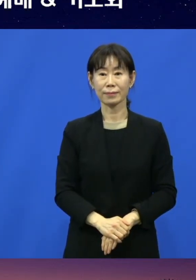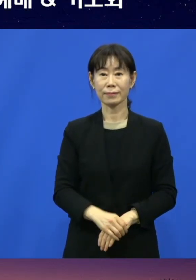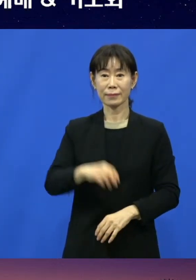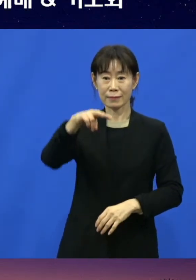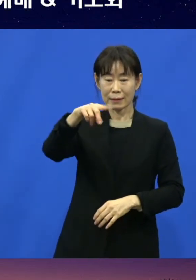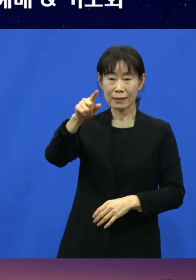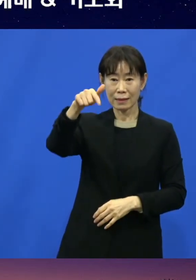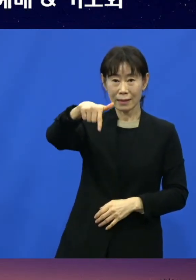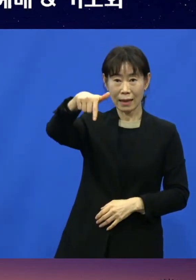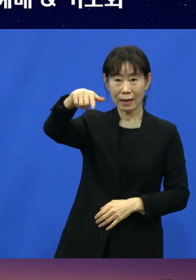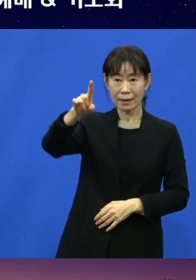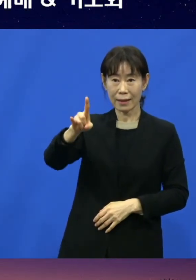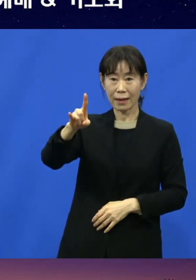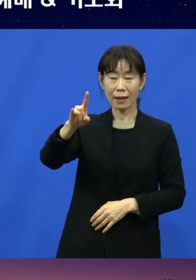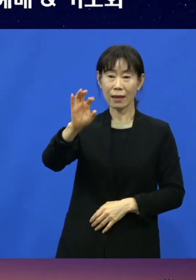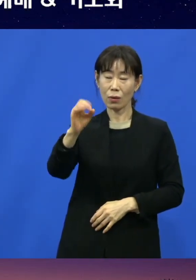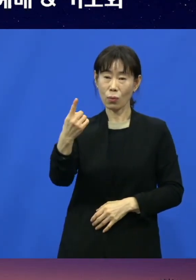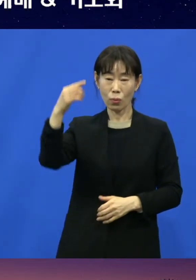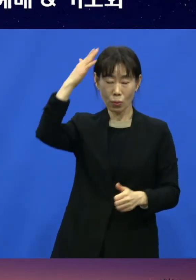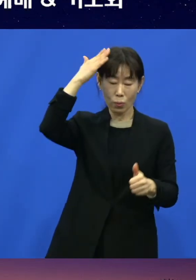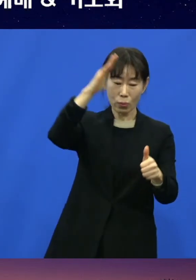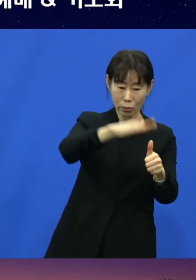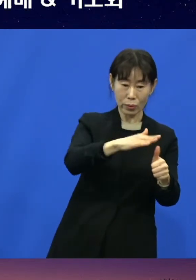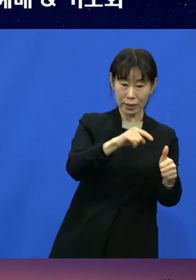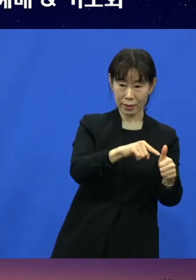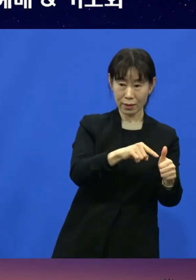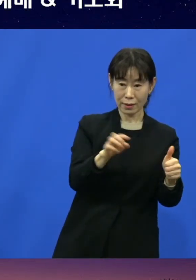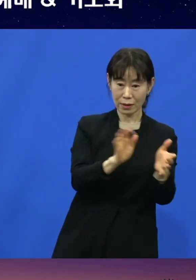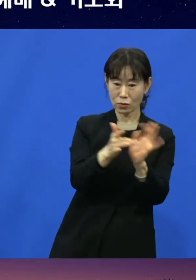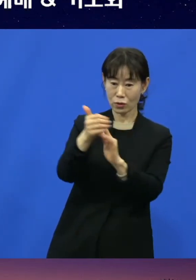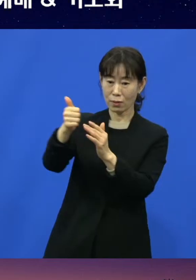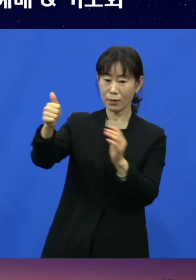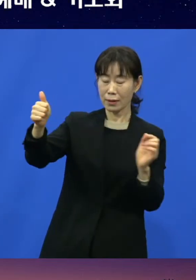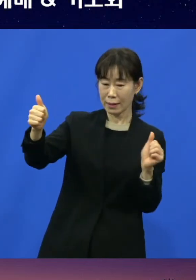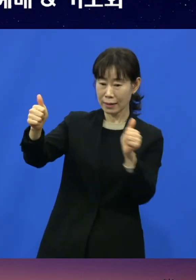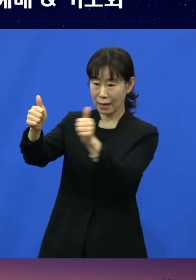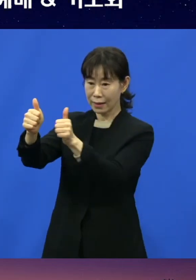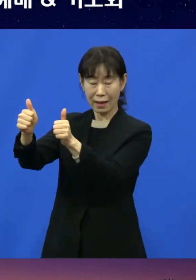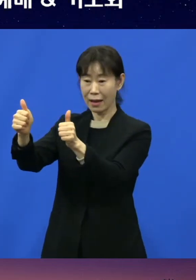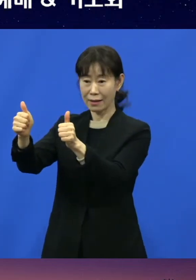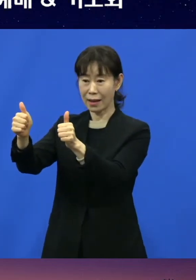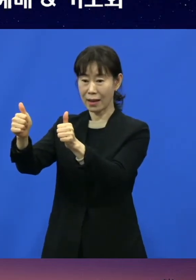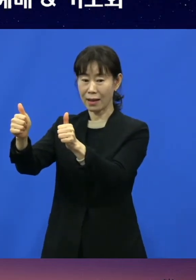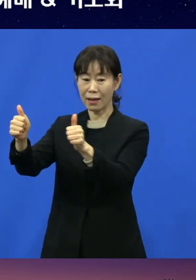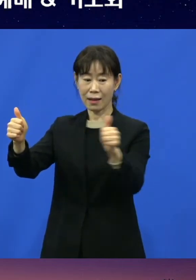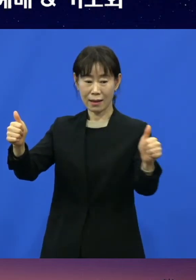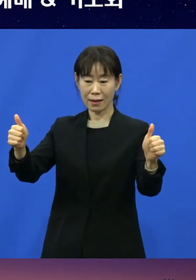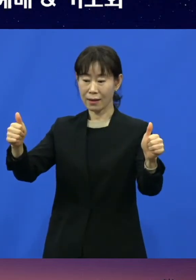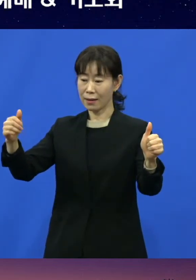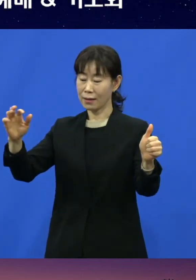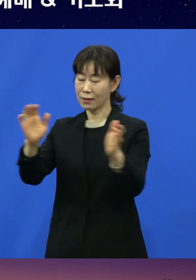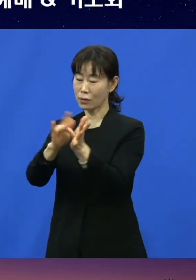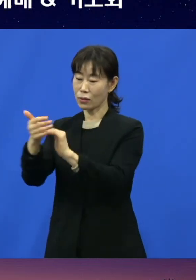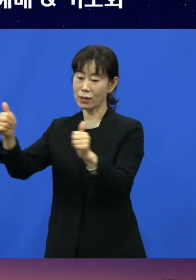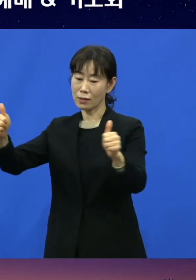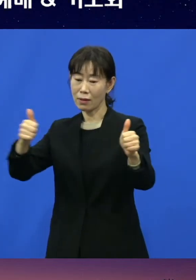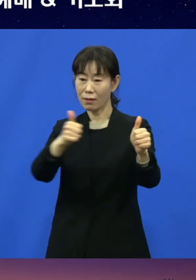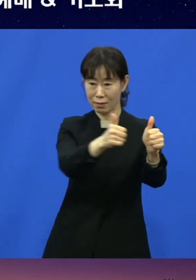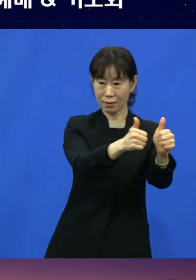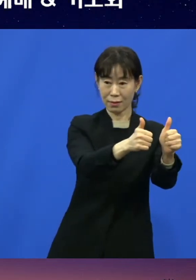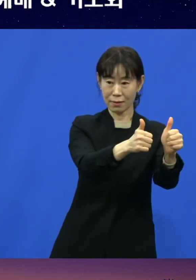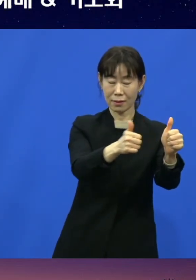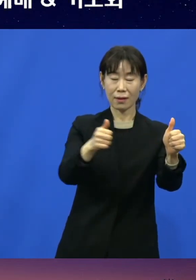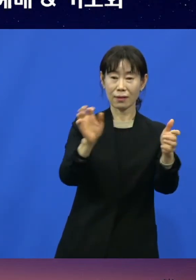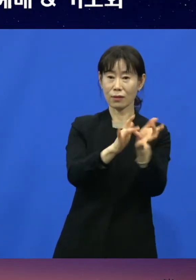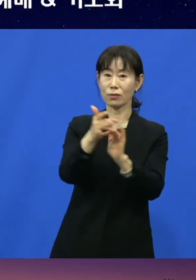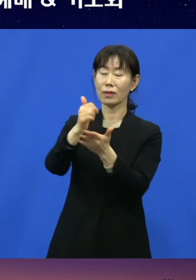삭개오가 예수님에게로 간 게 아니에요. 예수님이 삭개오를 만나러 오시는 거예요. 주님이 우리에게 찾아오시는